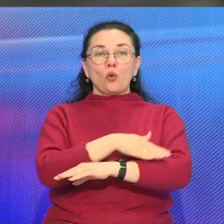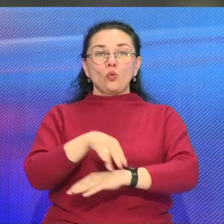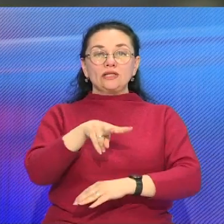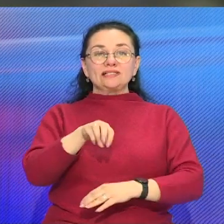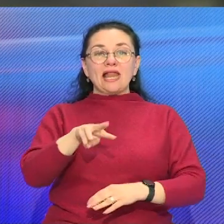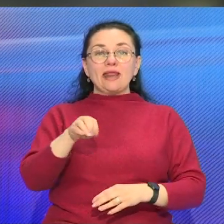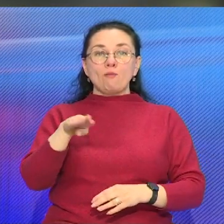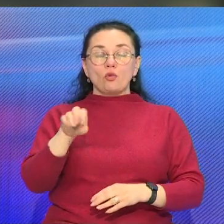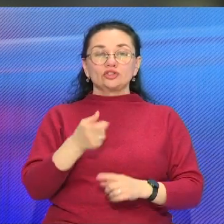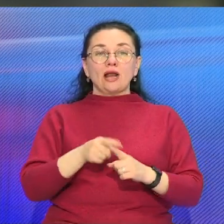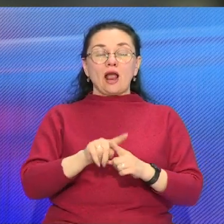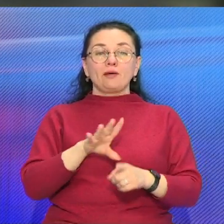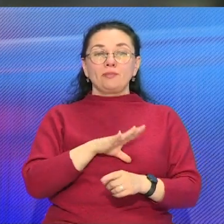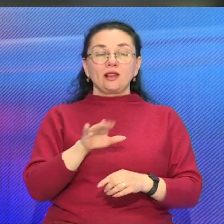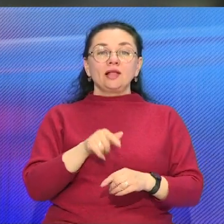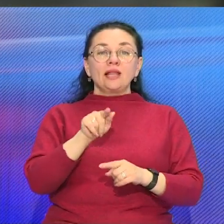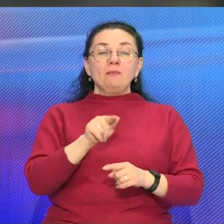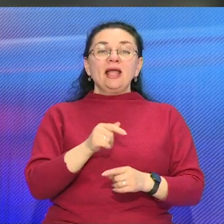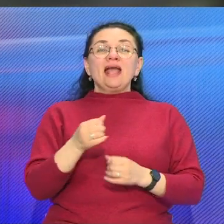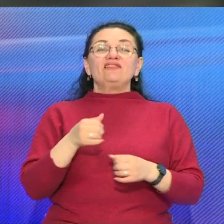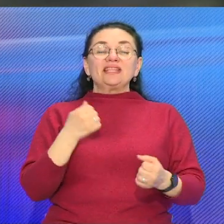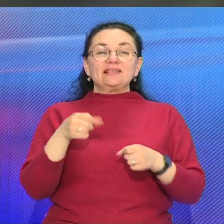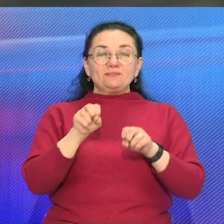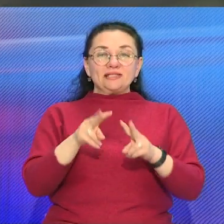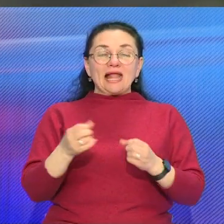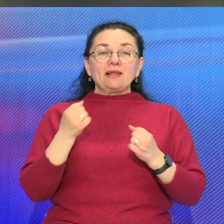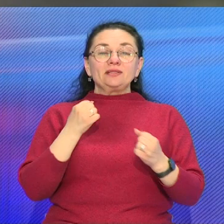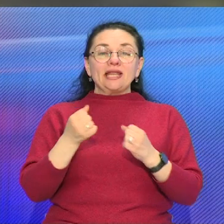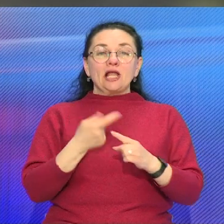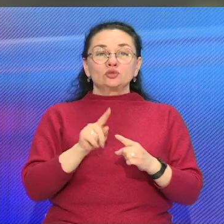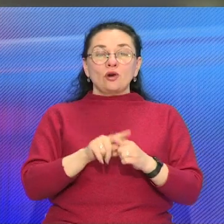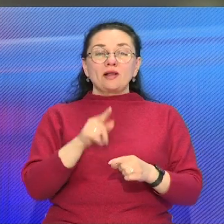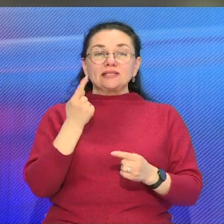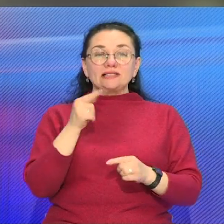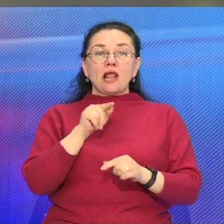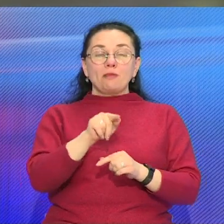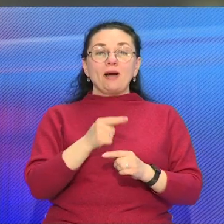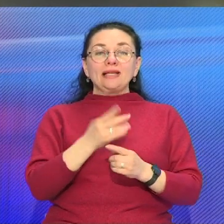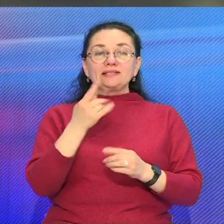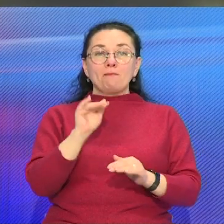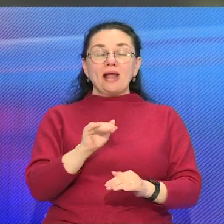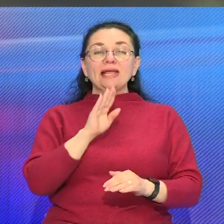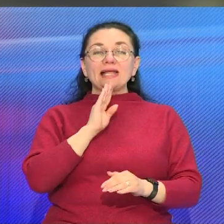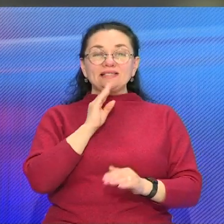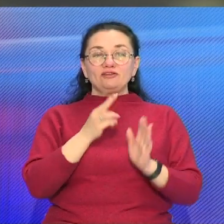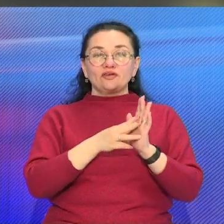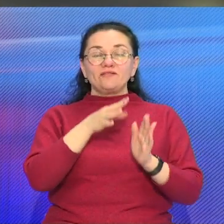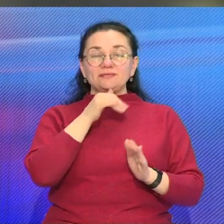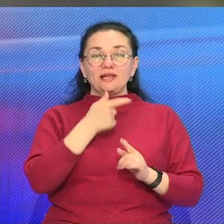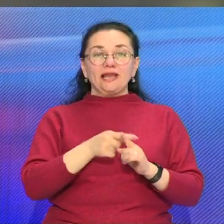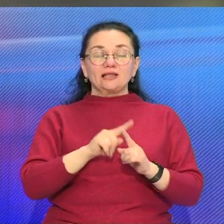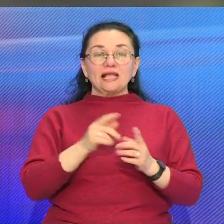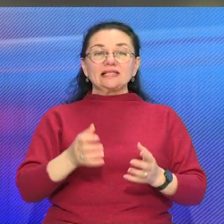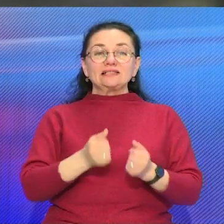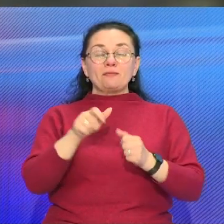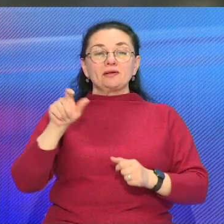Как высветлилось, у размещенном там тренажеры захраз палец 8-годовой девчонки. При допомозе специального обсталявания